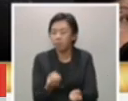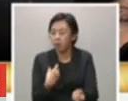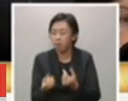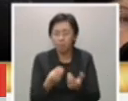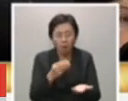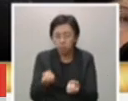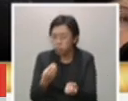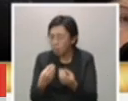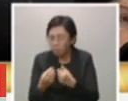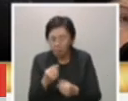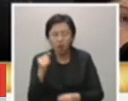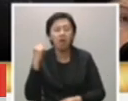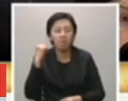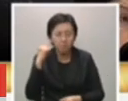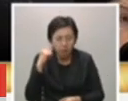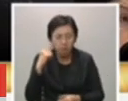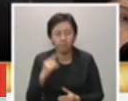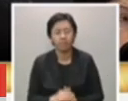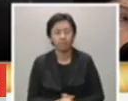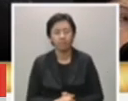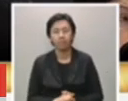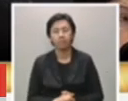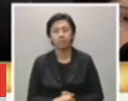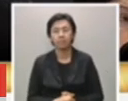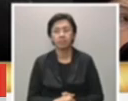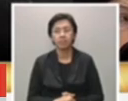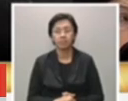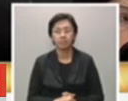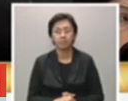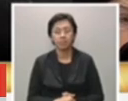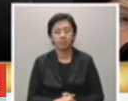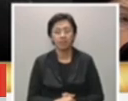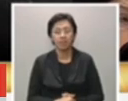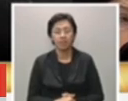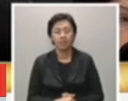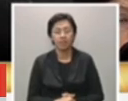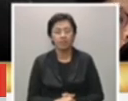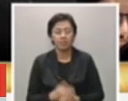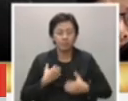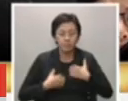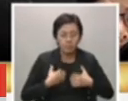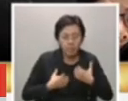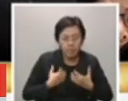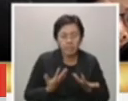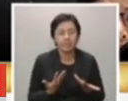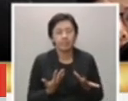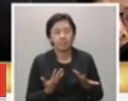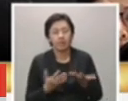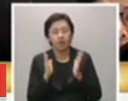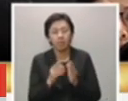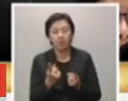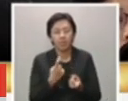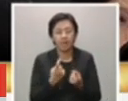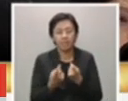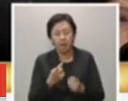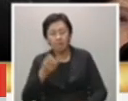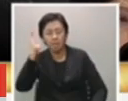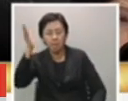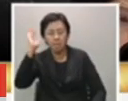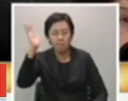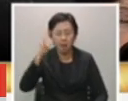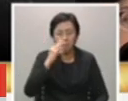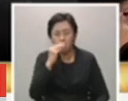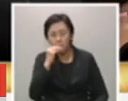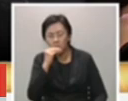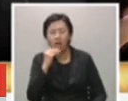ครับอาการกระฟัดกระเฟียดหงุดหงิดเวลาที่มีใครมาอภิปรายมาพูดถึ